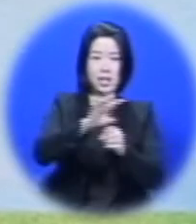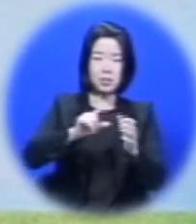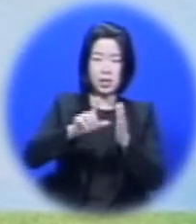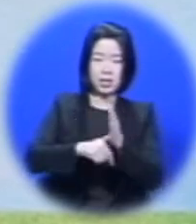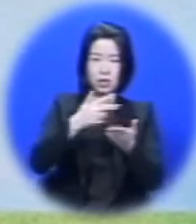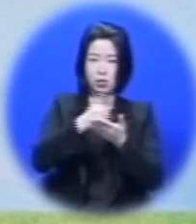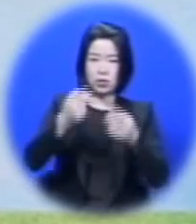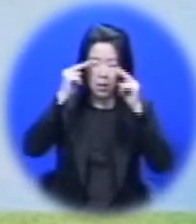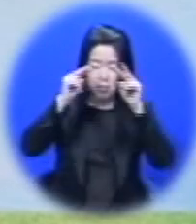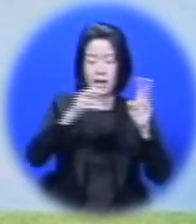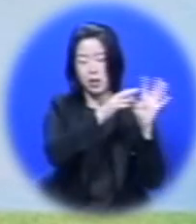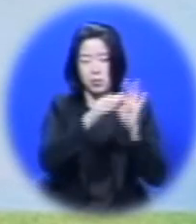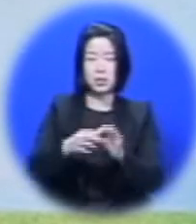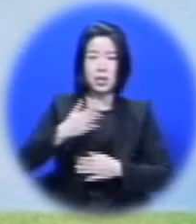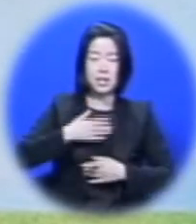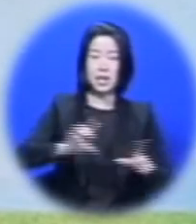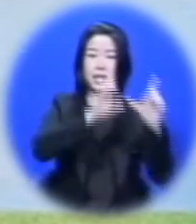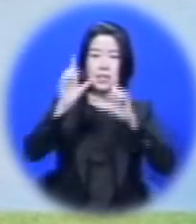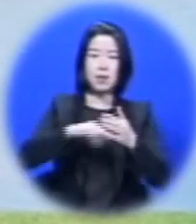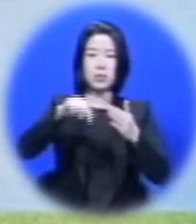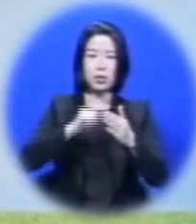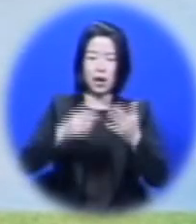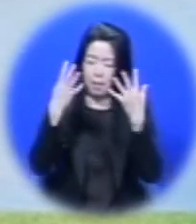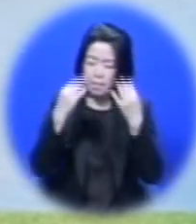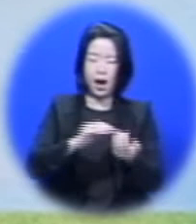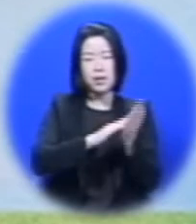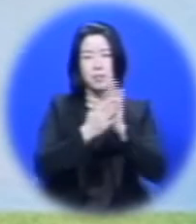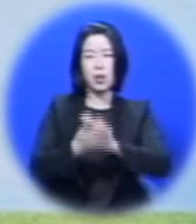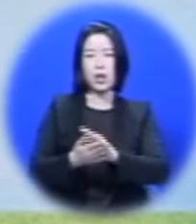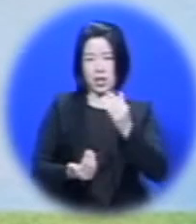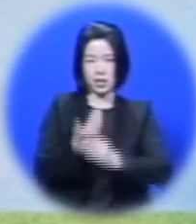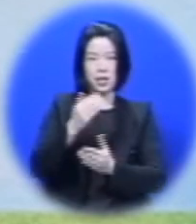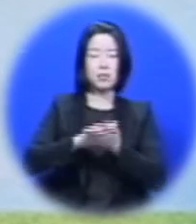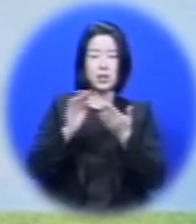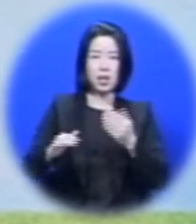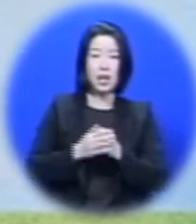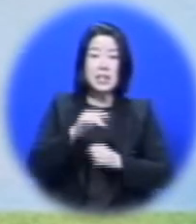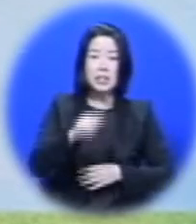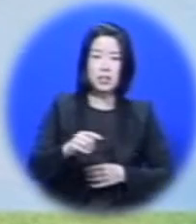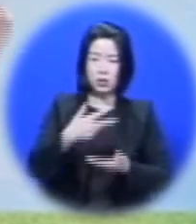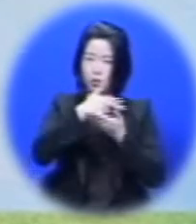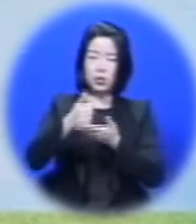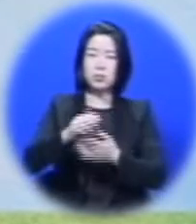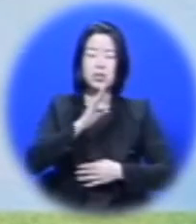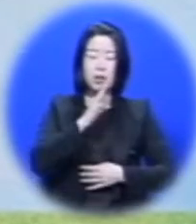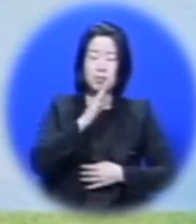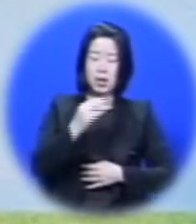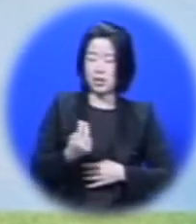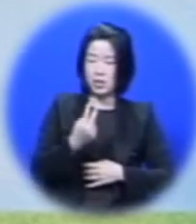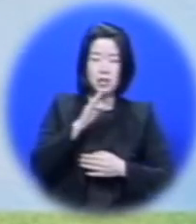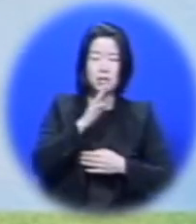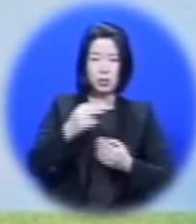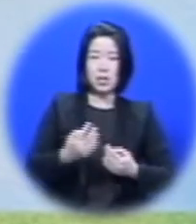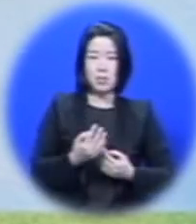주님을 바라보면서 제 삶 속에 참 많은 변화가 일어납니다. 그것은 주님은 정말 실제로 살아계신